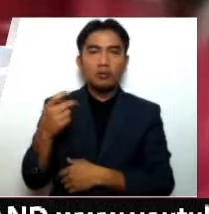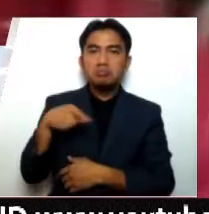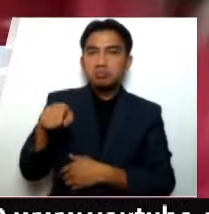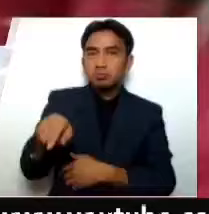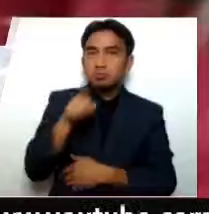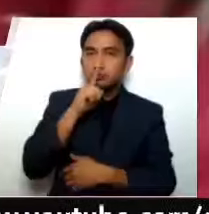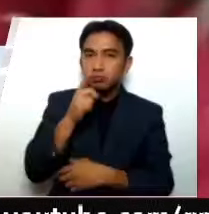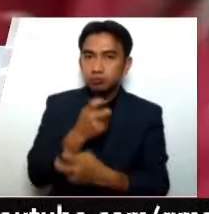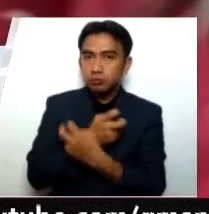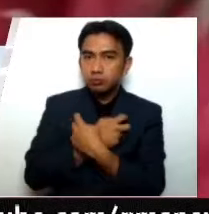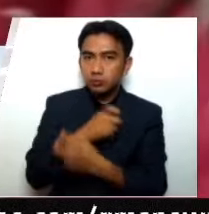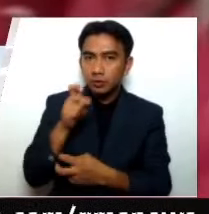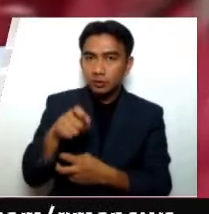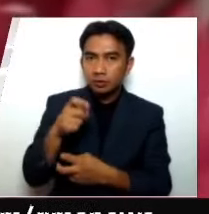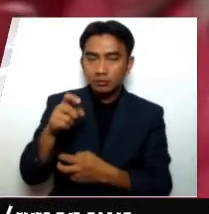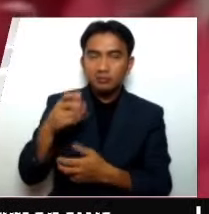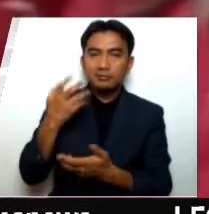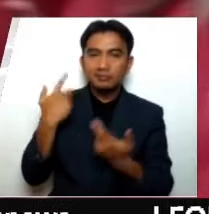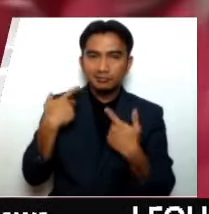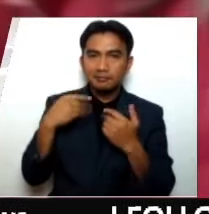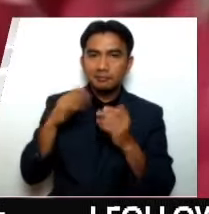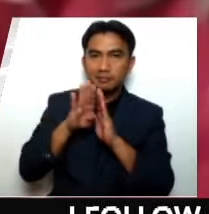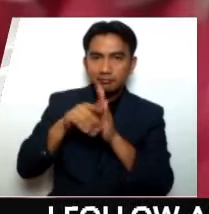na kaalaman sa pagluluto nito.